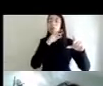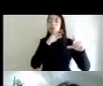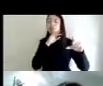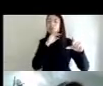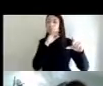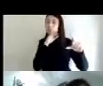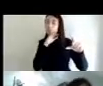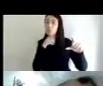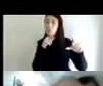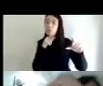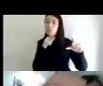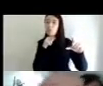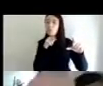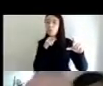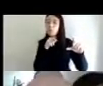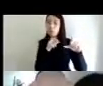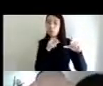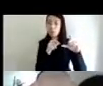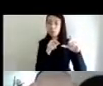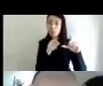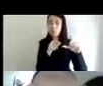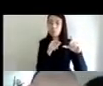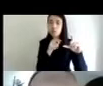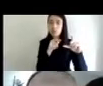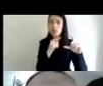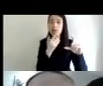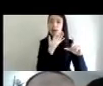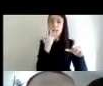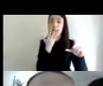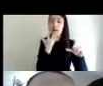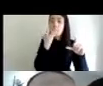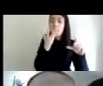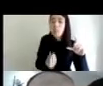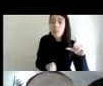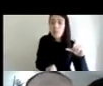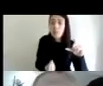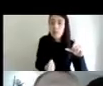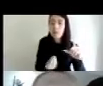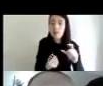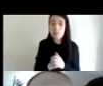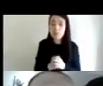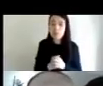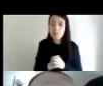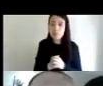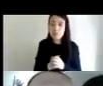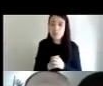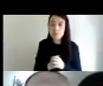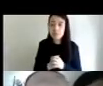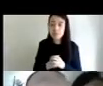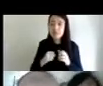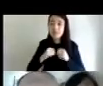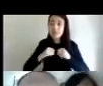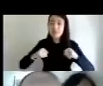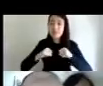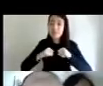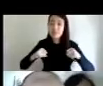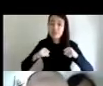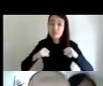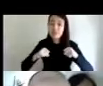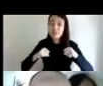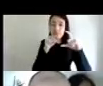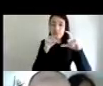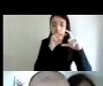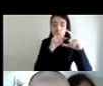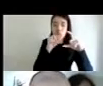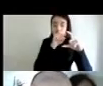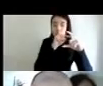嗰個淺色嘅部分咧，就係闊啲噶嘛。這個、呢個咧就係、是、佢春